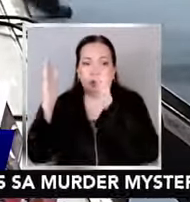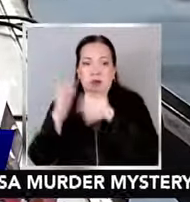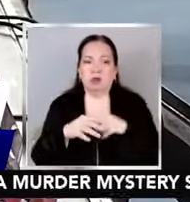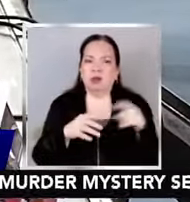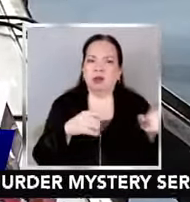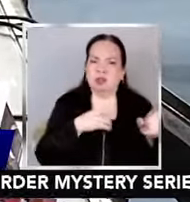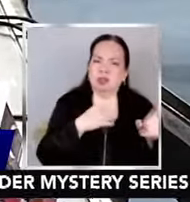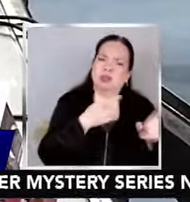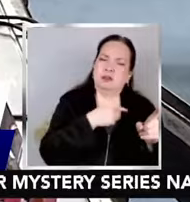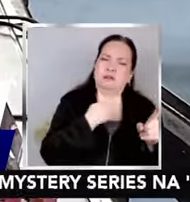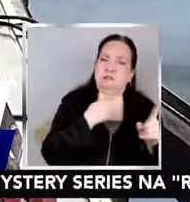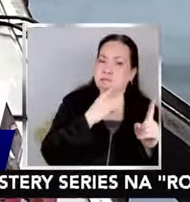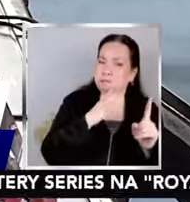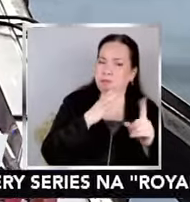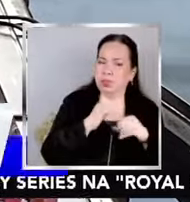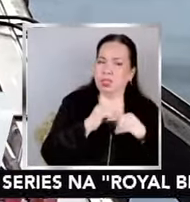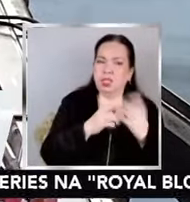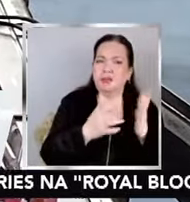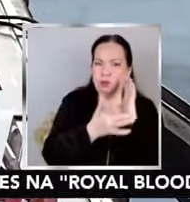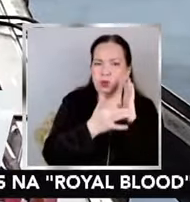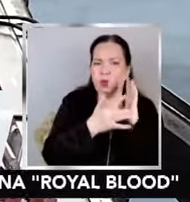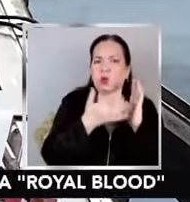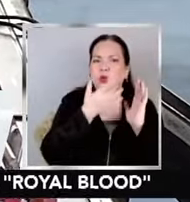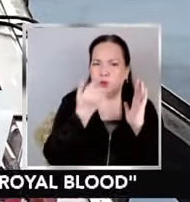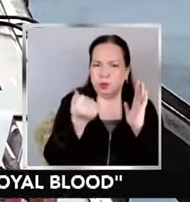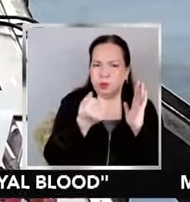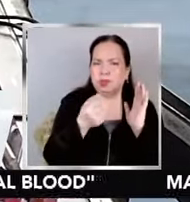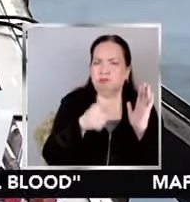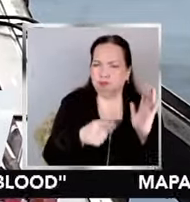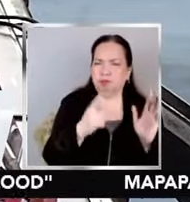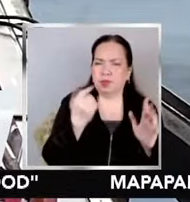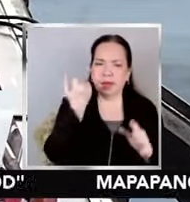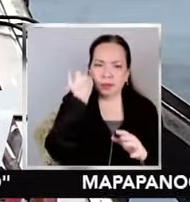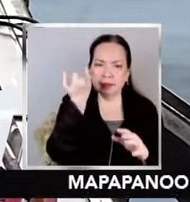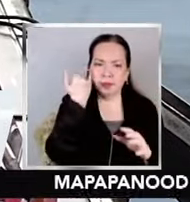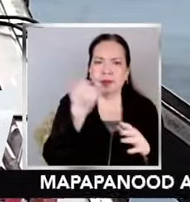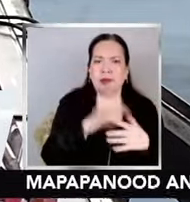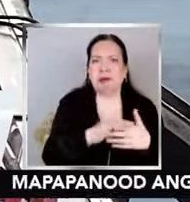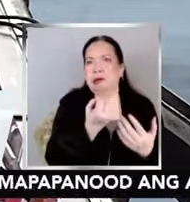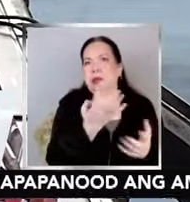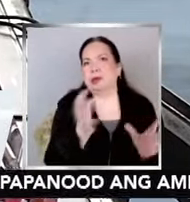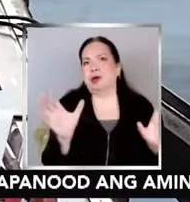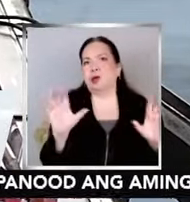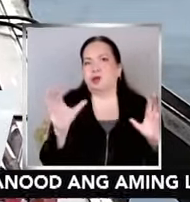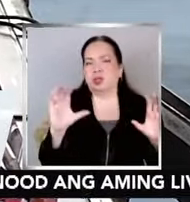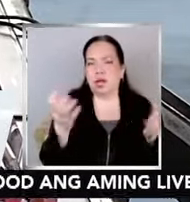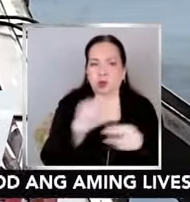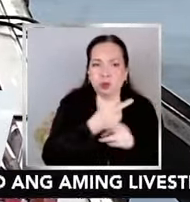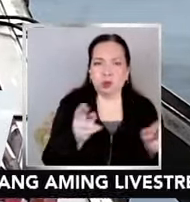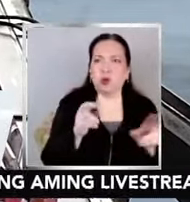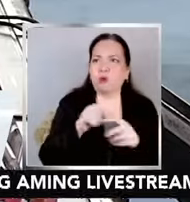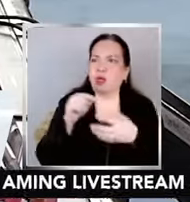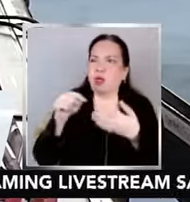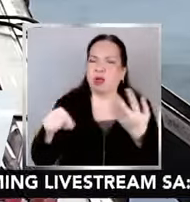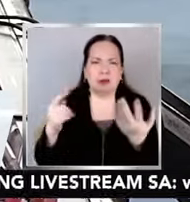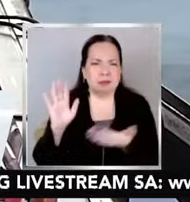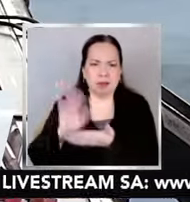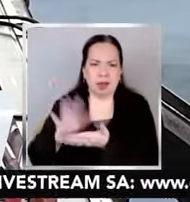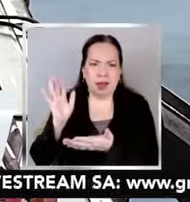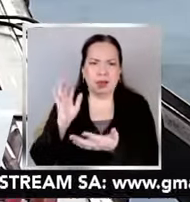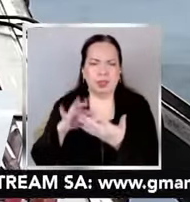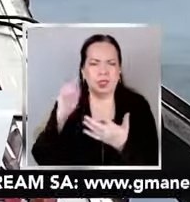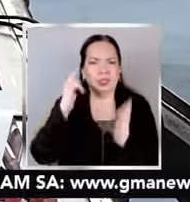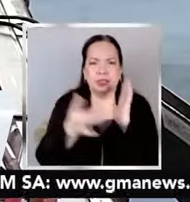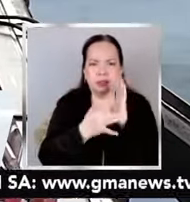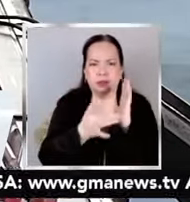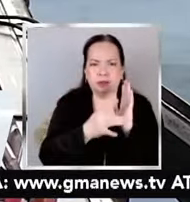our problems kasi medyo analog pa yung approach natin. How many classrooms do we need? How many, etc. So I think technology can help us